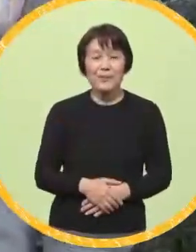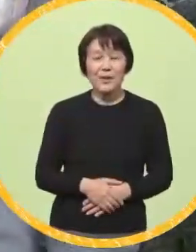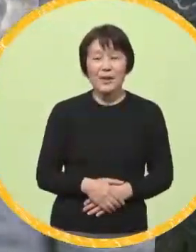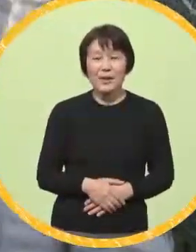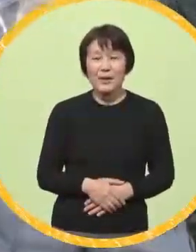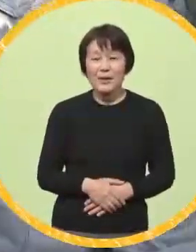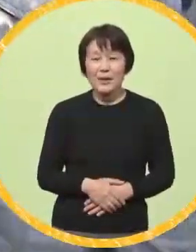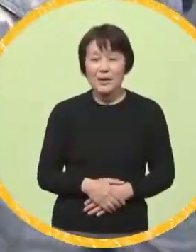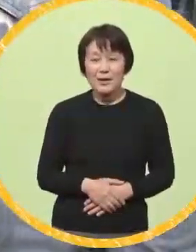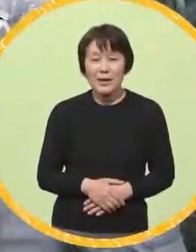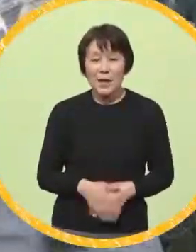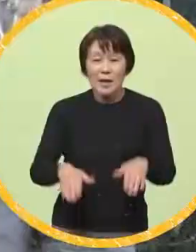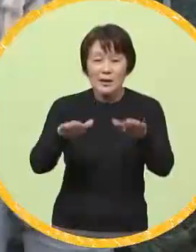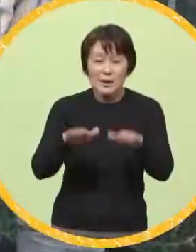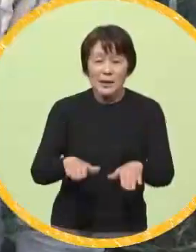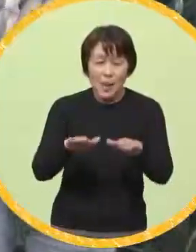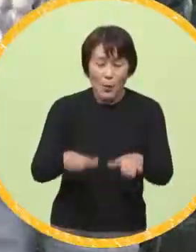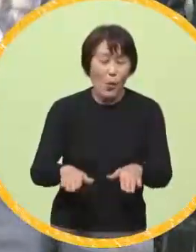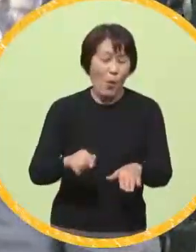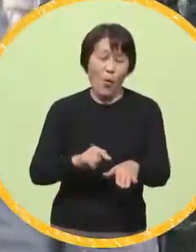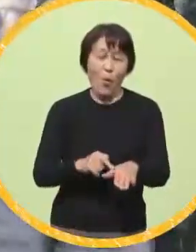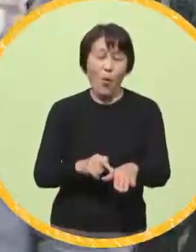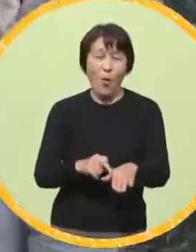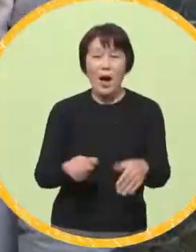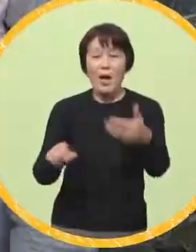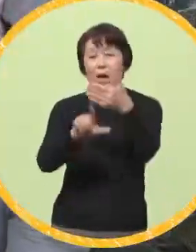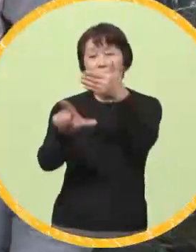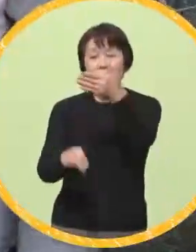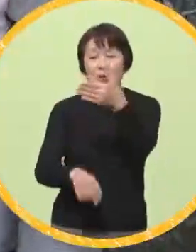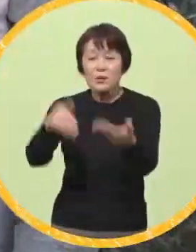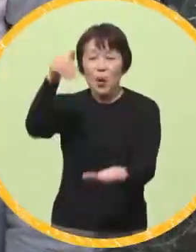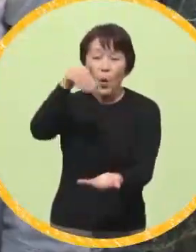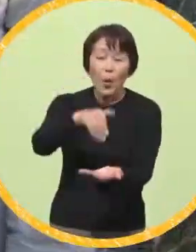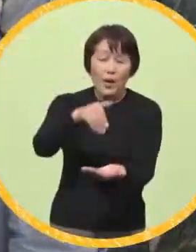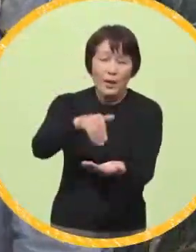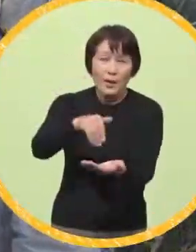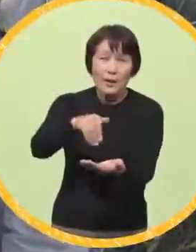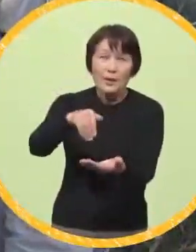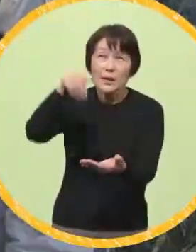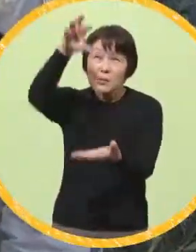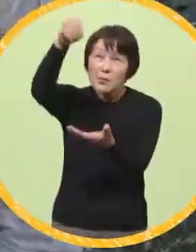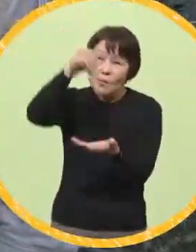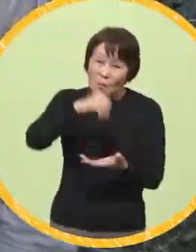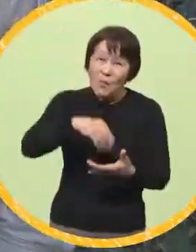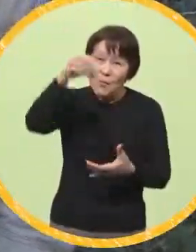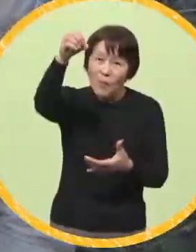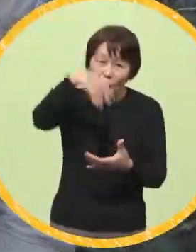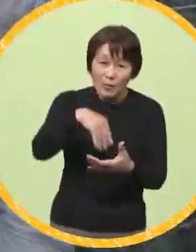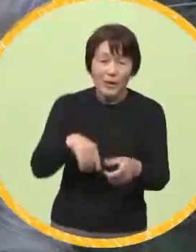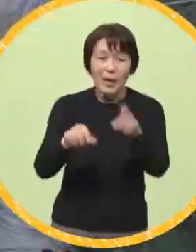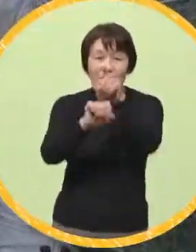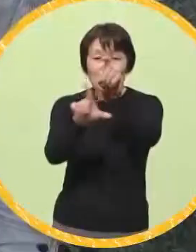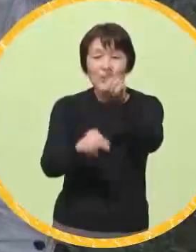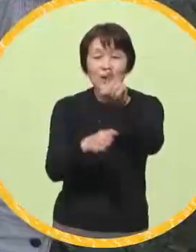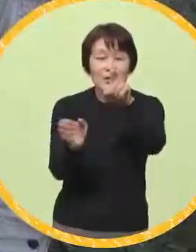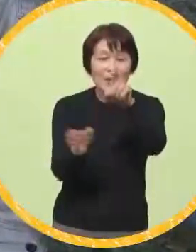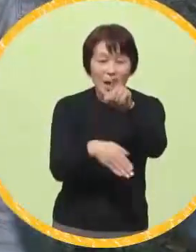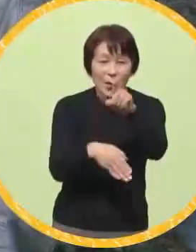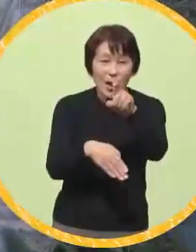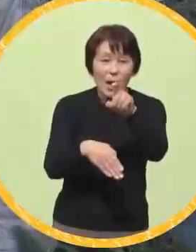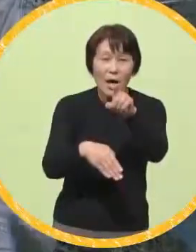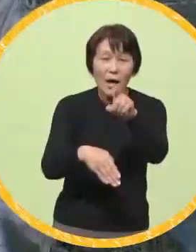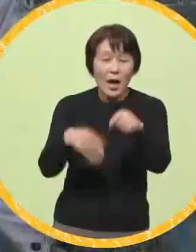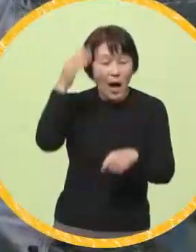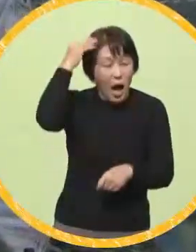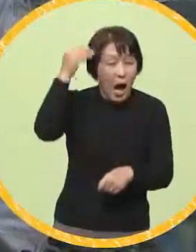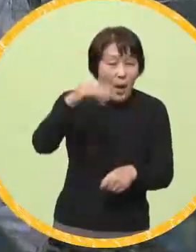まず最初に漬物用、新漬け用の実を9月の終わりぐらいに収穫して、でそれから10月に入ってからオリーブオイル用の実